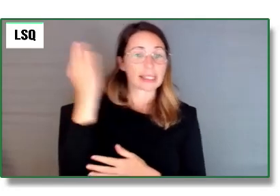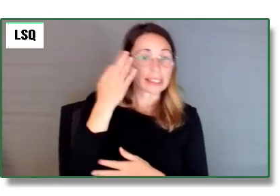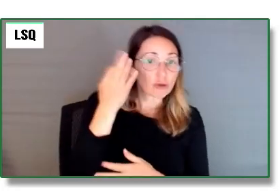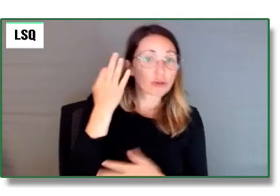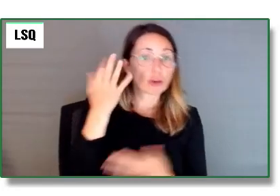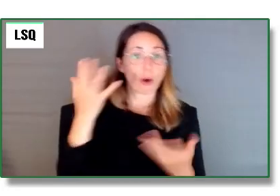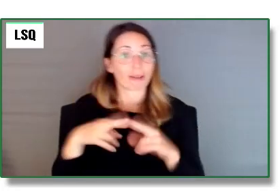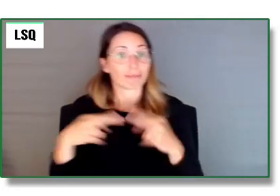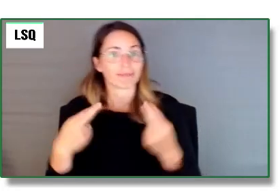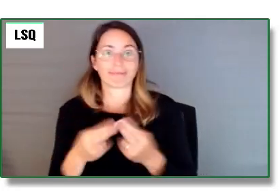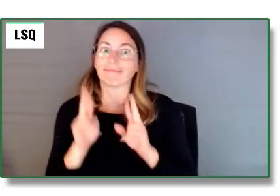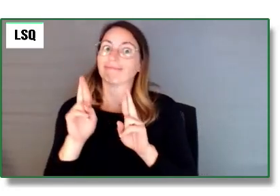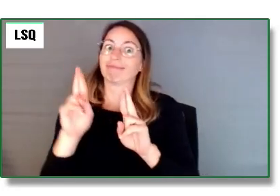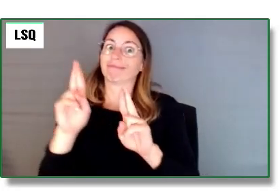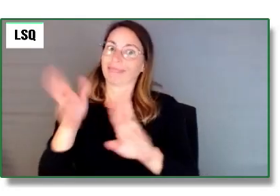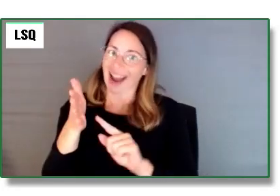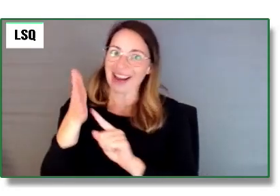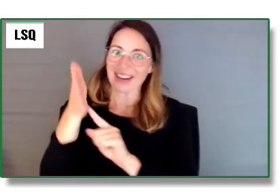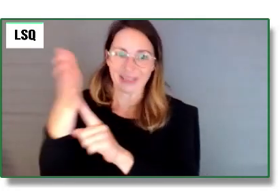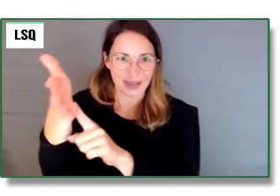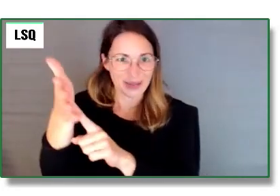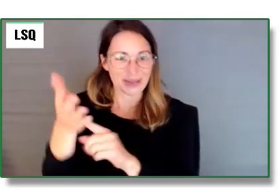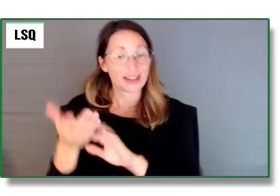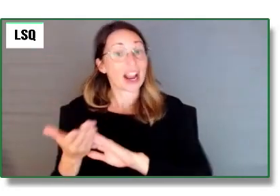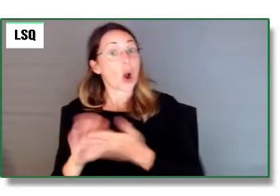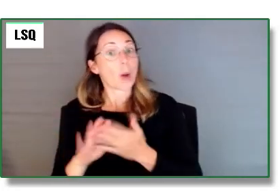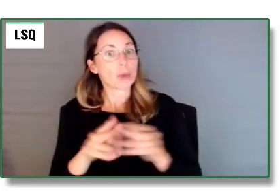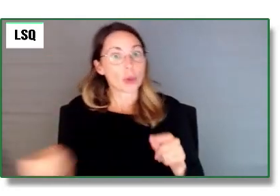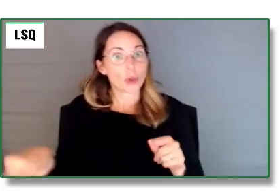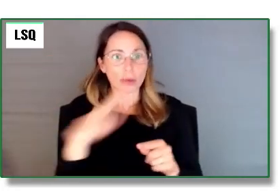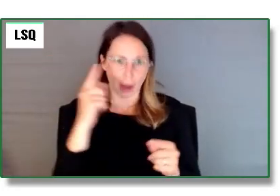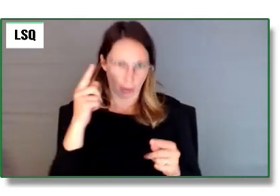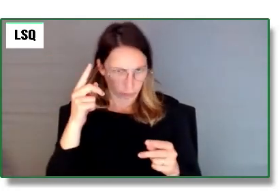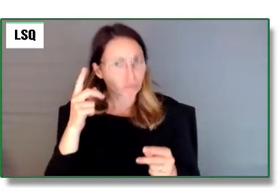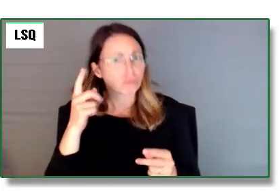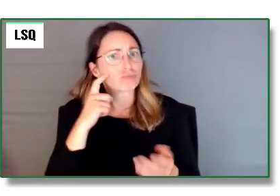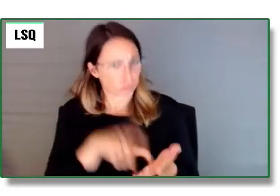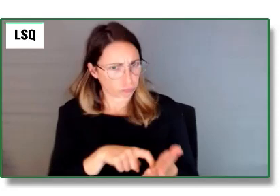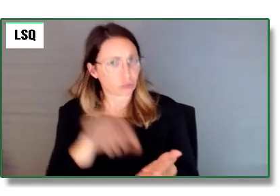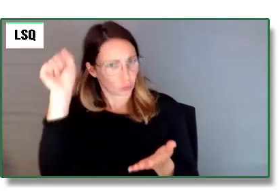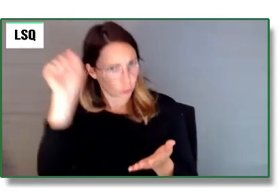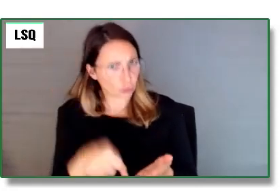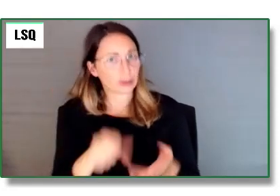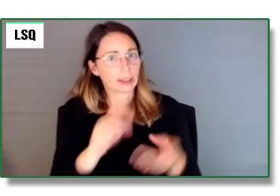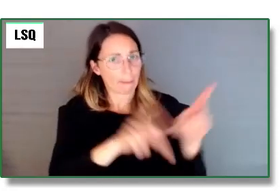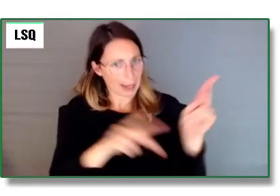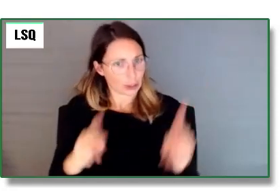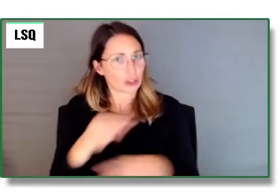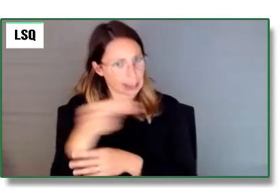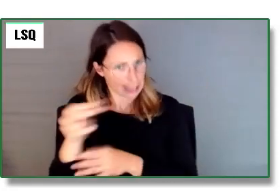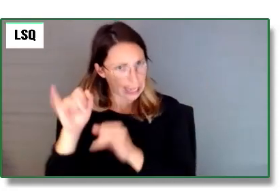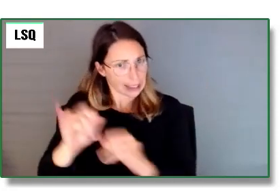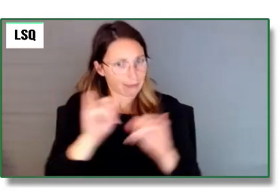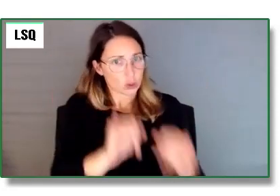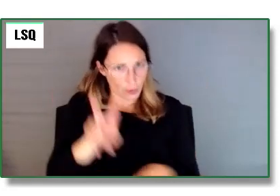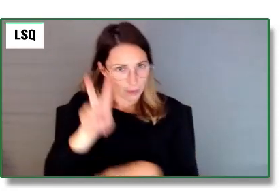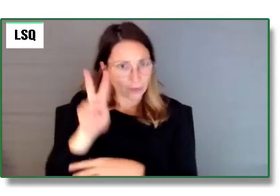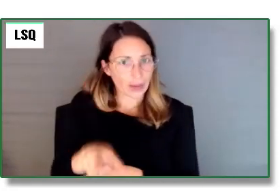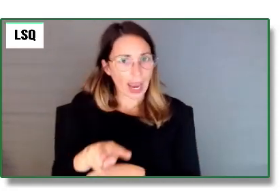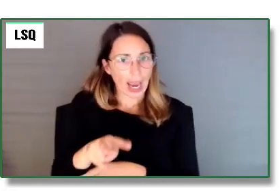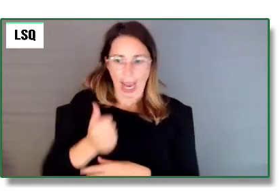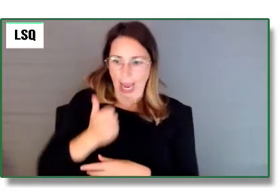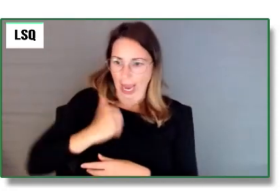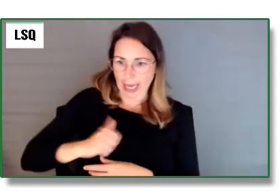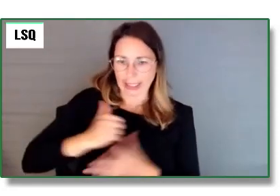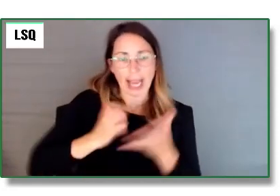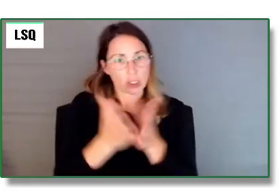Les communautés qui s'unissent, qui reconnaissent leurs préjugés, nous incluent en tant que personnes handicapées et qui s'efforcent de concevoir des solutions dans nos espaces et nos lieux